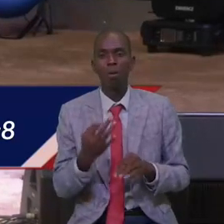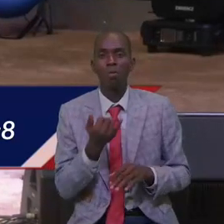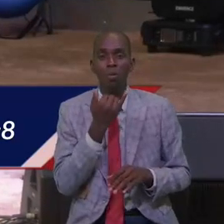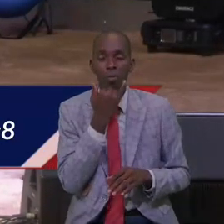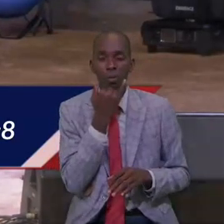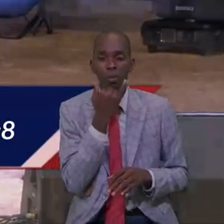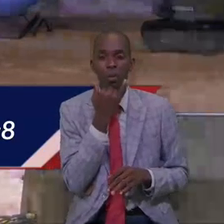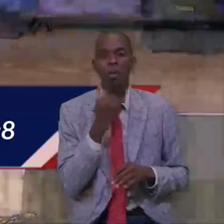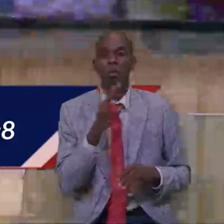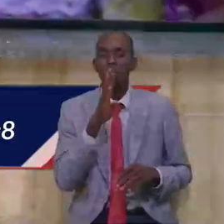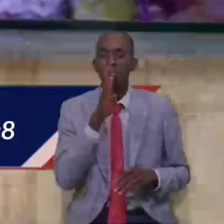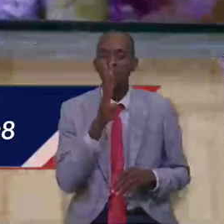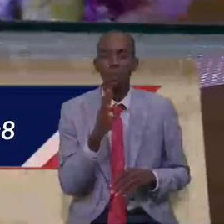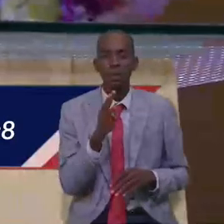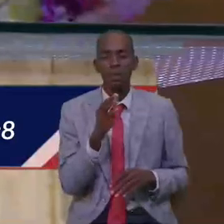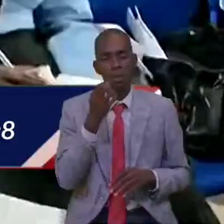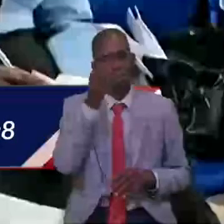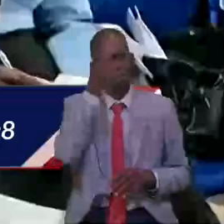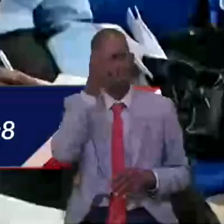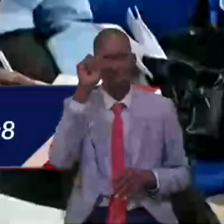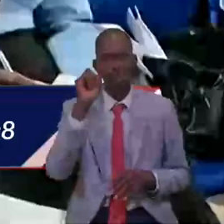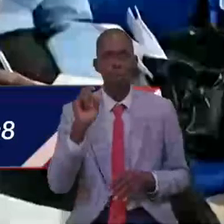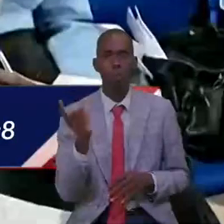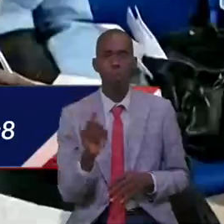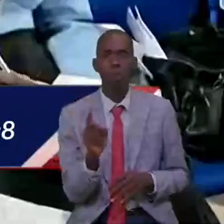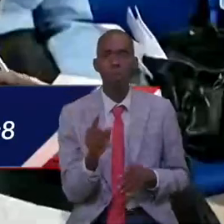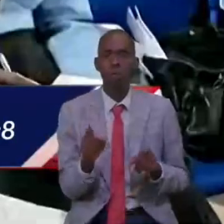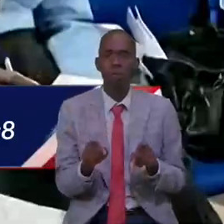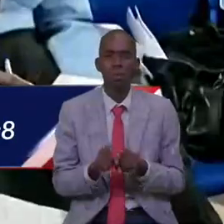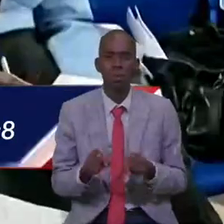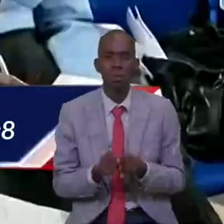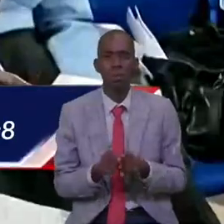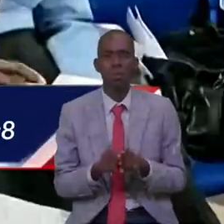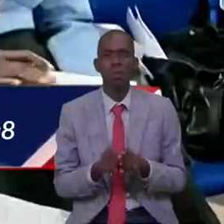pierre d'achoppement. Et c'est à cela qu'ils sont dévoués. Vous au contraire, vous êtes une...